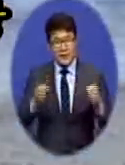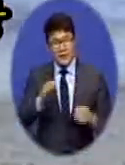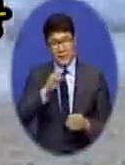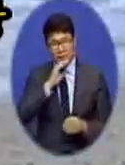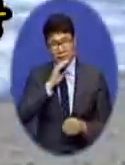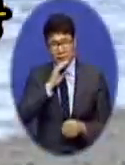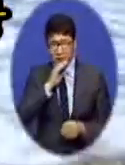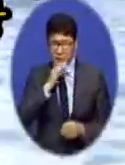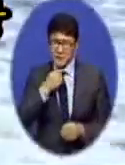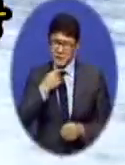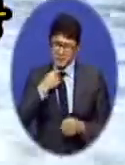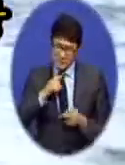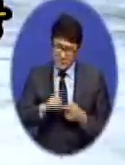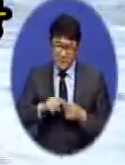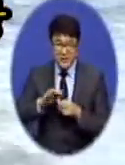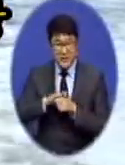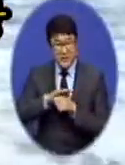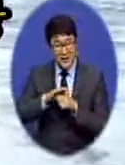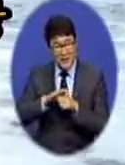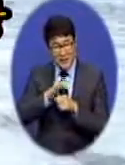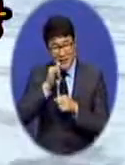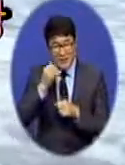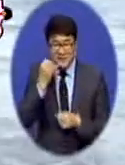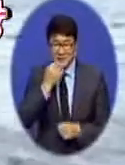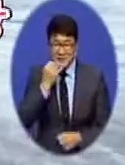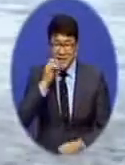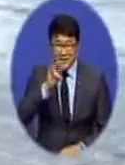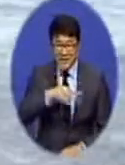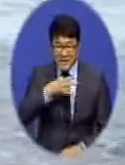정들은 자주색 가방